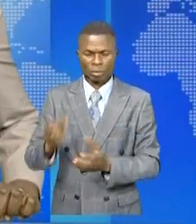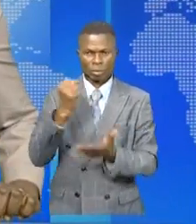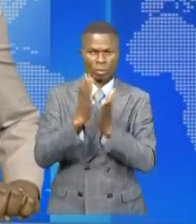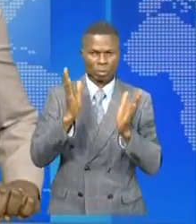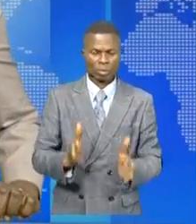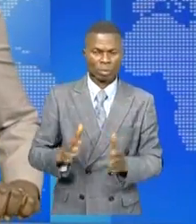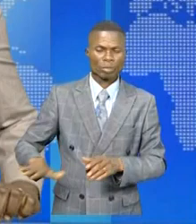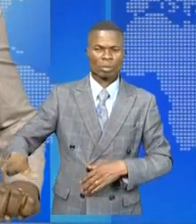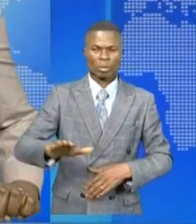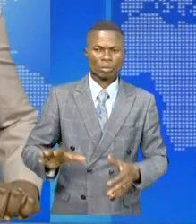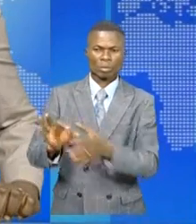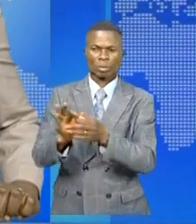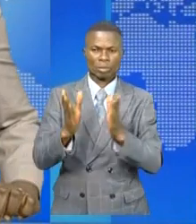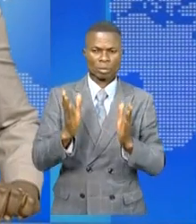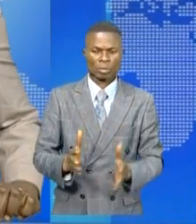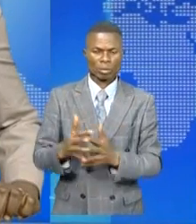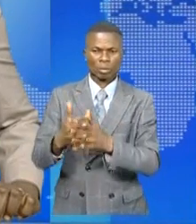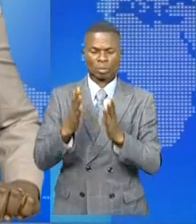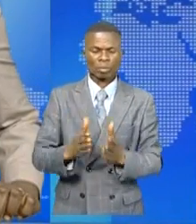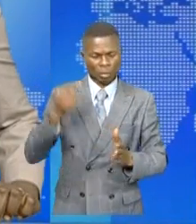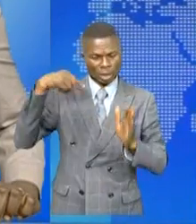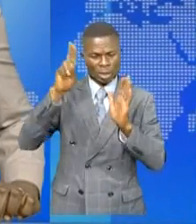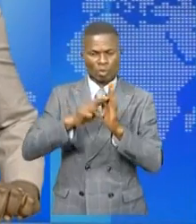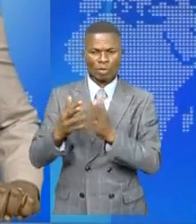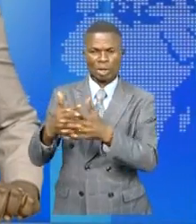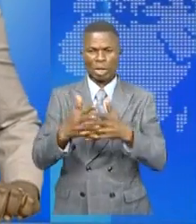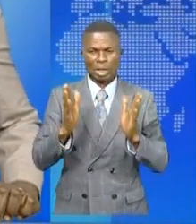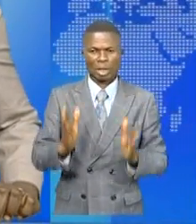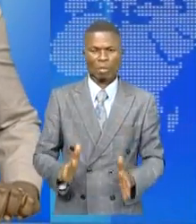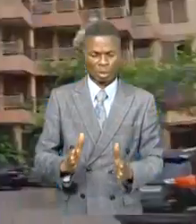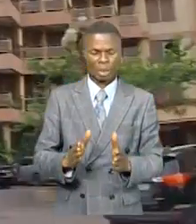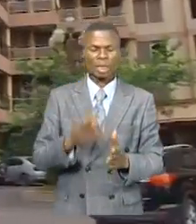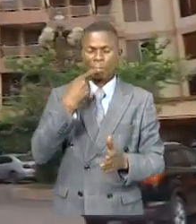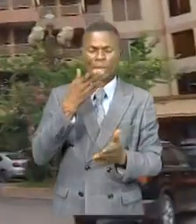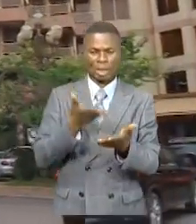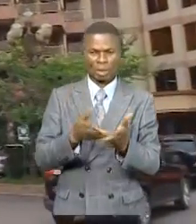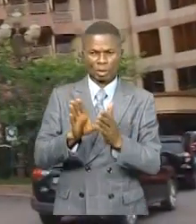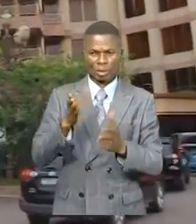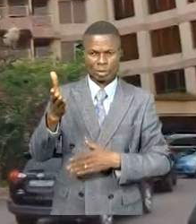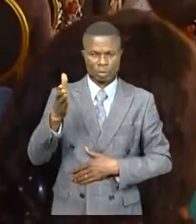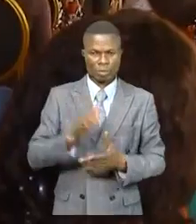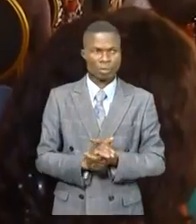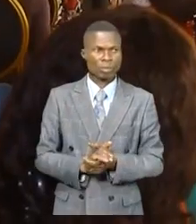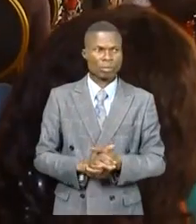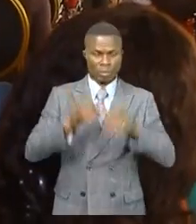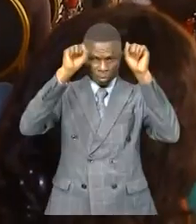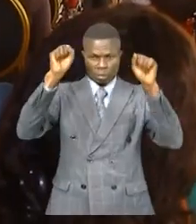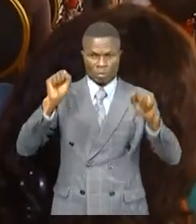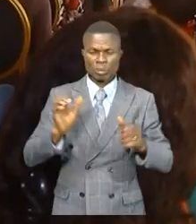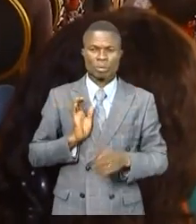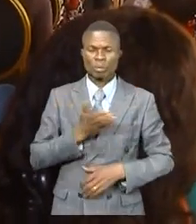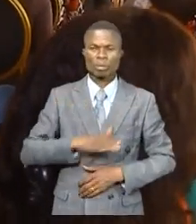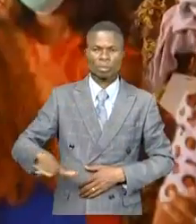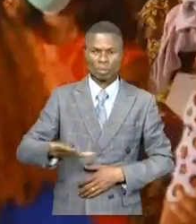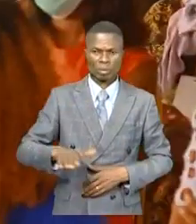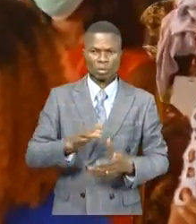des États-Unis en RDC, les gouvernements américains et la web. Vos dépendants, précision. L'intégration de la RDC à la GOA a